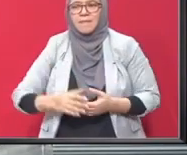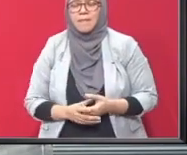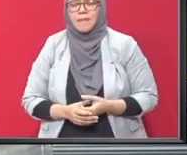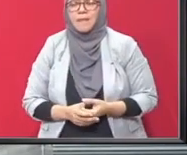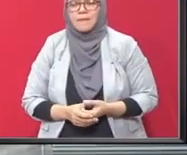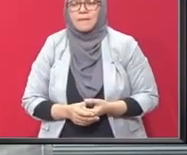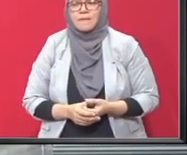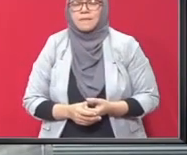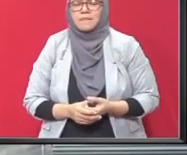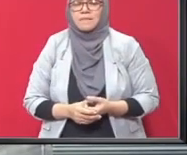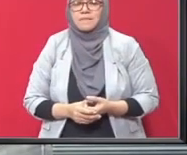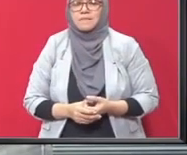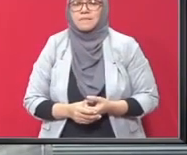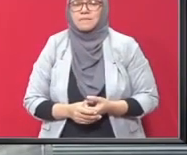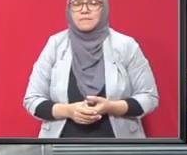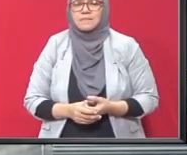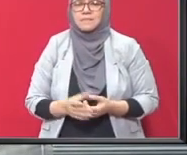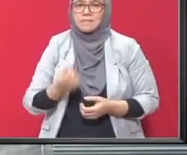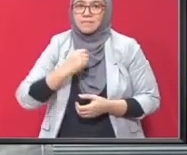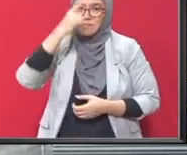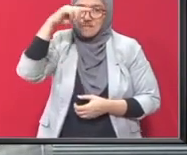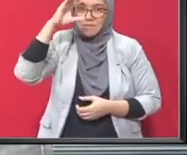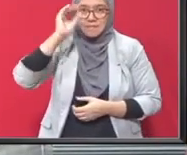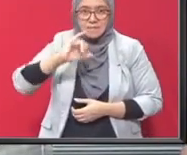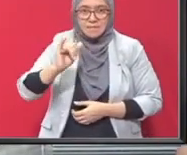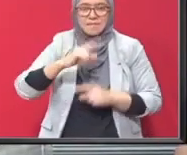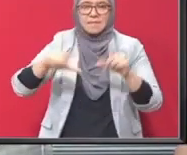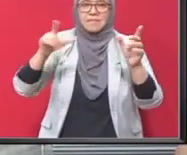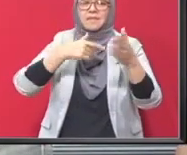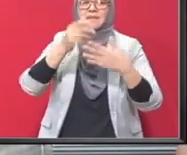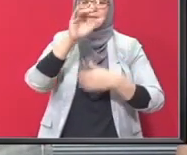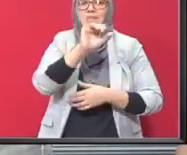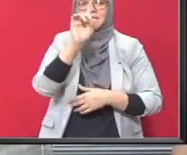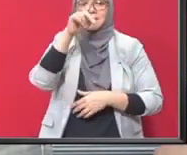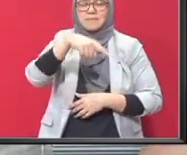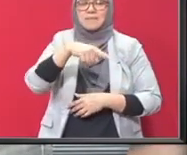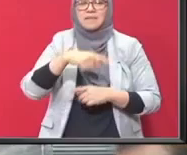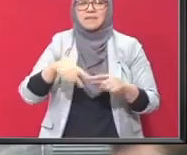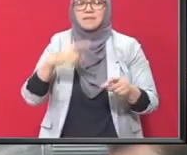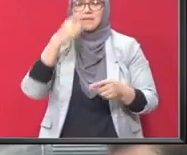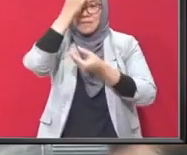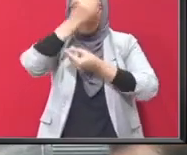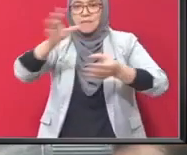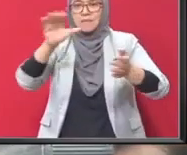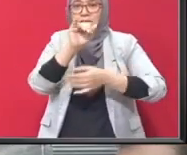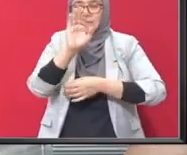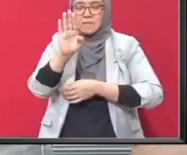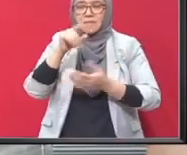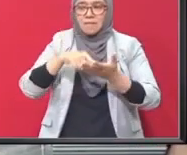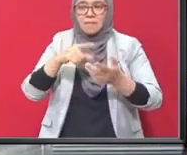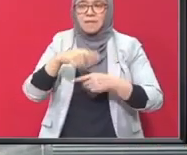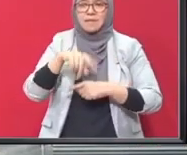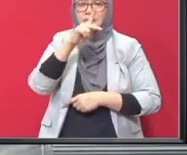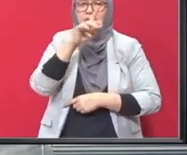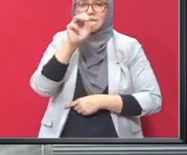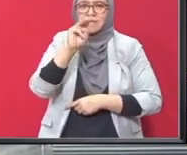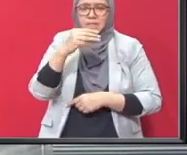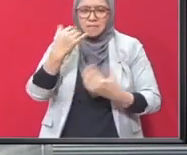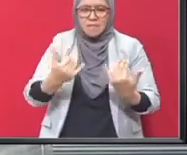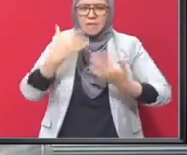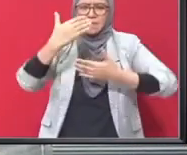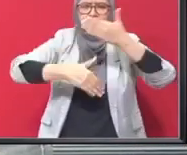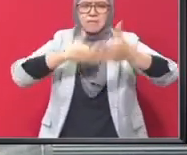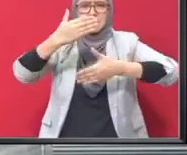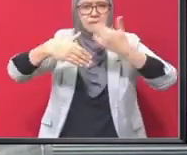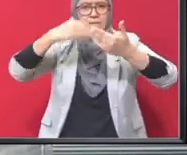yo matoni berdoa untuk makluman kaliali dewan yang mulia ini Kementerian semua manusia sedang dalam peringkat akhir